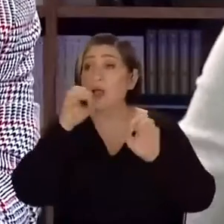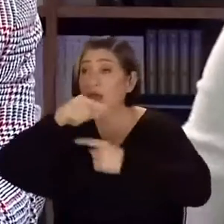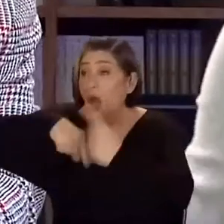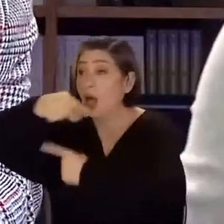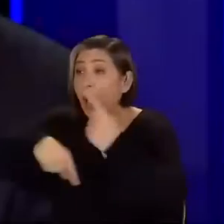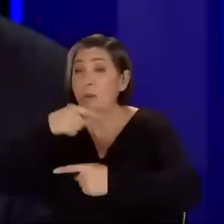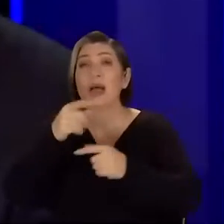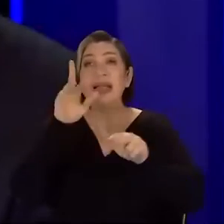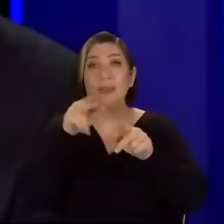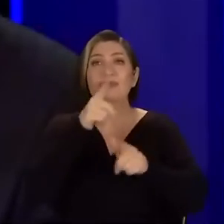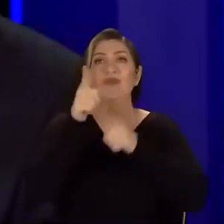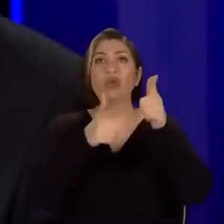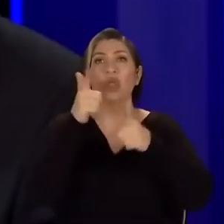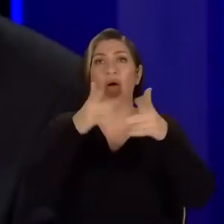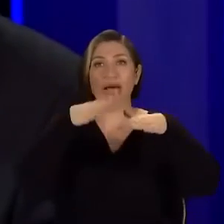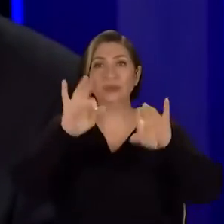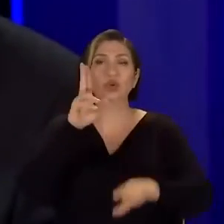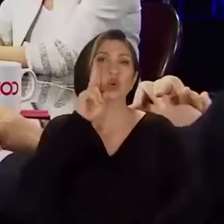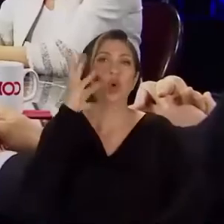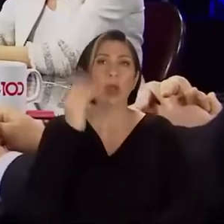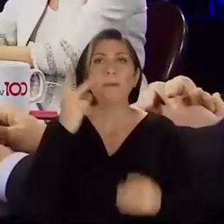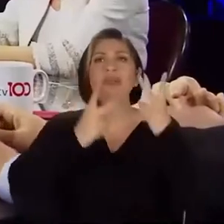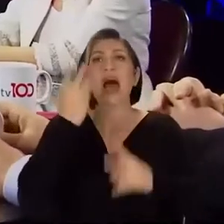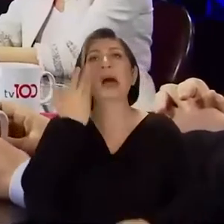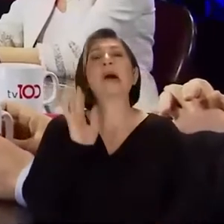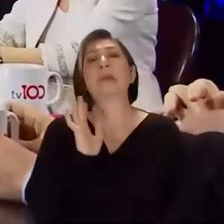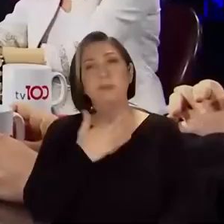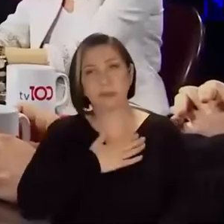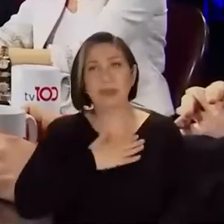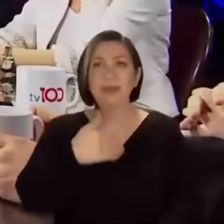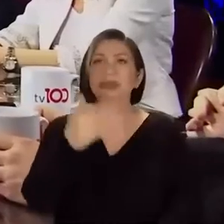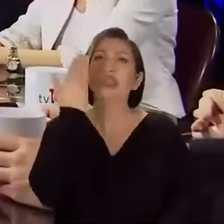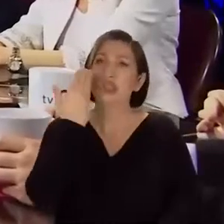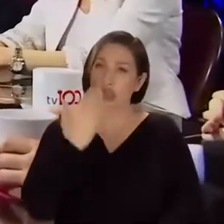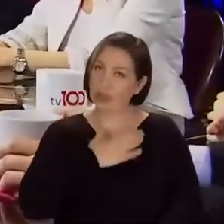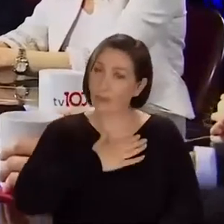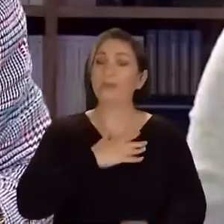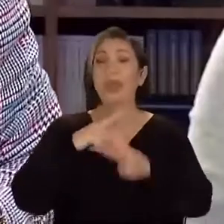gibi videolar hazırlamış. Son olarak bazılarını izlemedim. Onları da izleyeceğim.